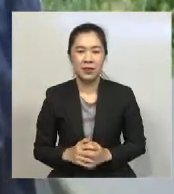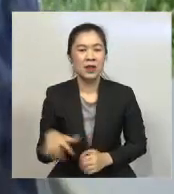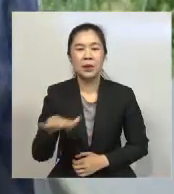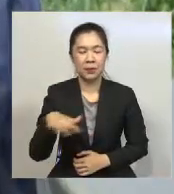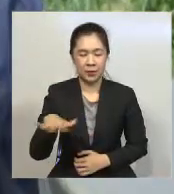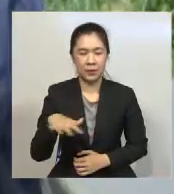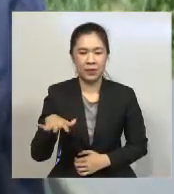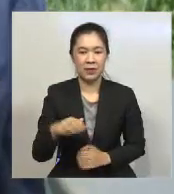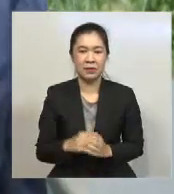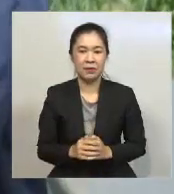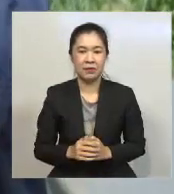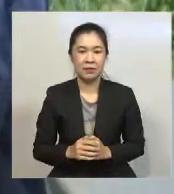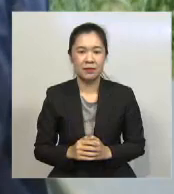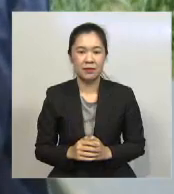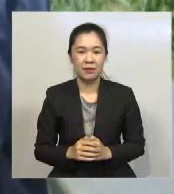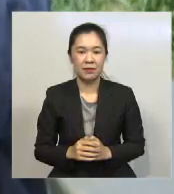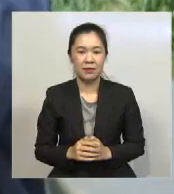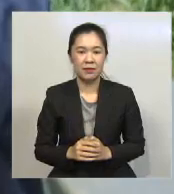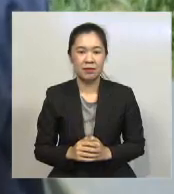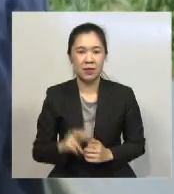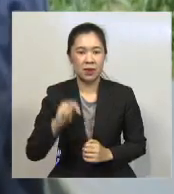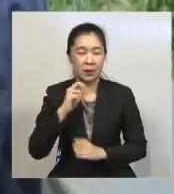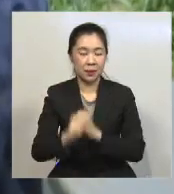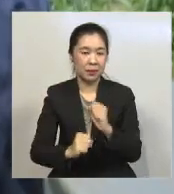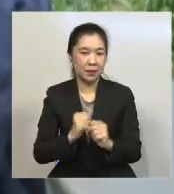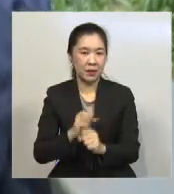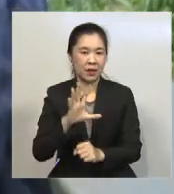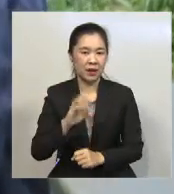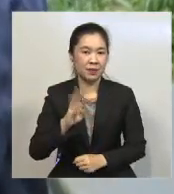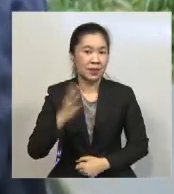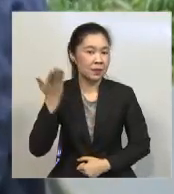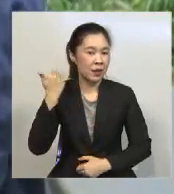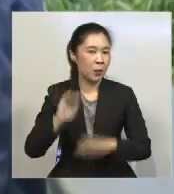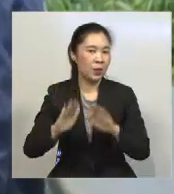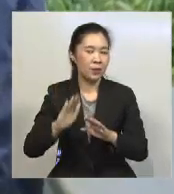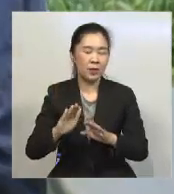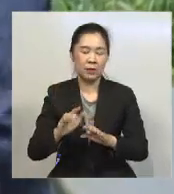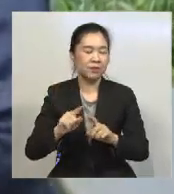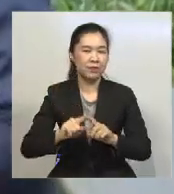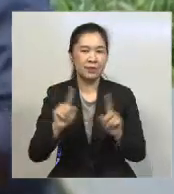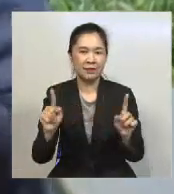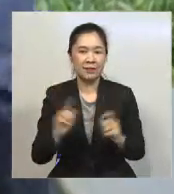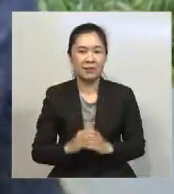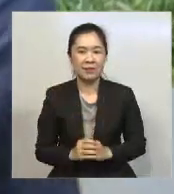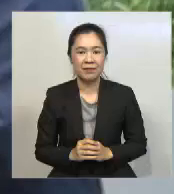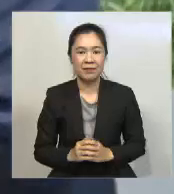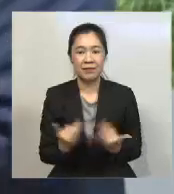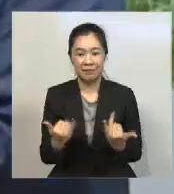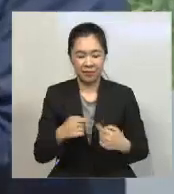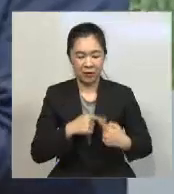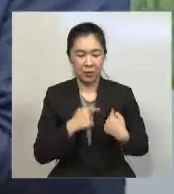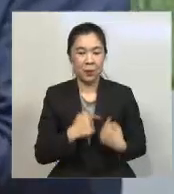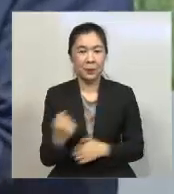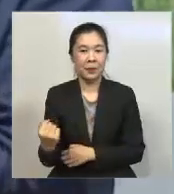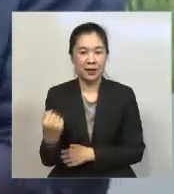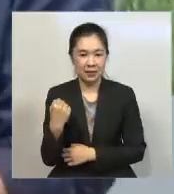กติ คนออกมาอาจจะไม่ถึงปี54 ไม่ถึงอยู่แล้วครับยังไงก็ไม่ถึงครับยังไม่ถึงครับ ได้ค่ะนี่ก็คือความมั่นใจ